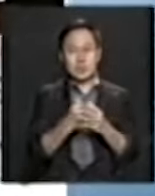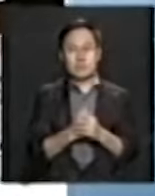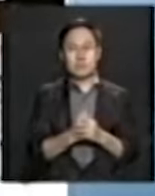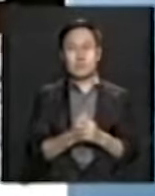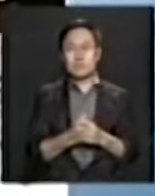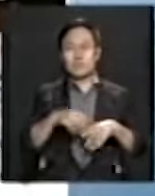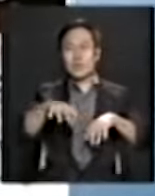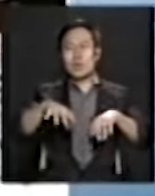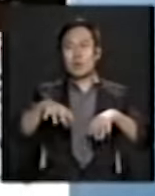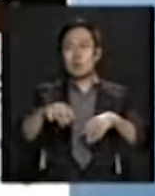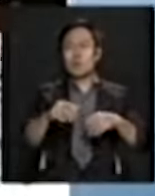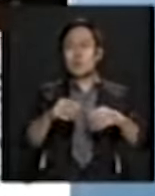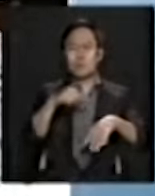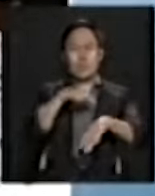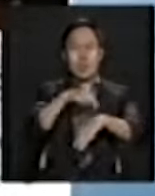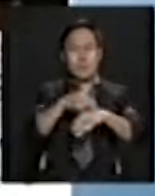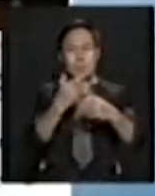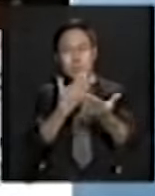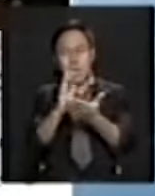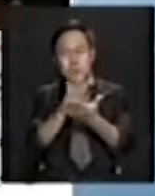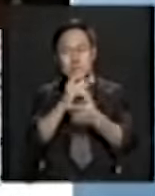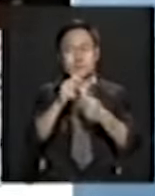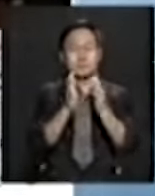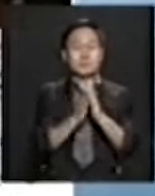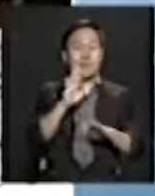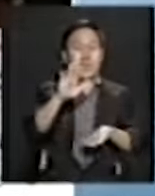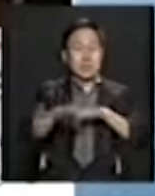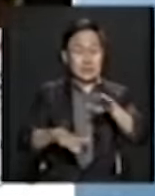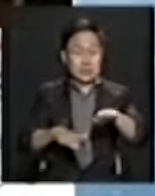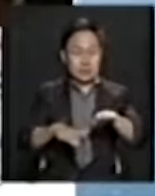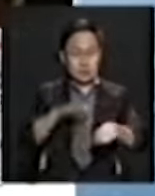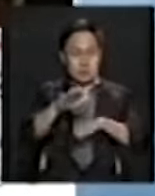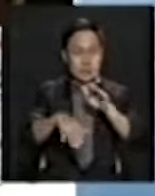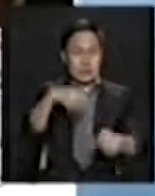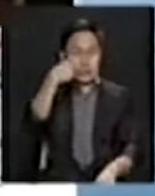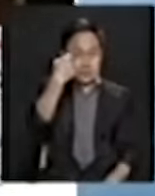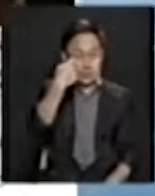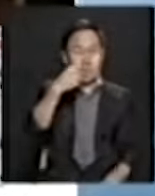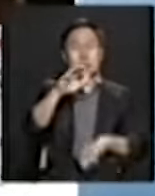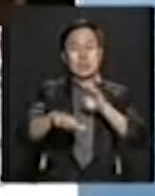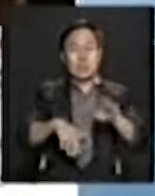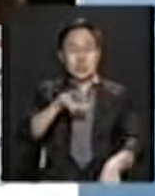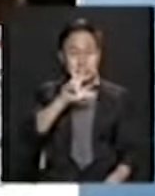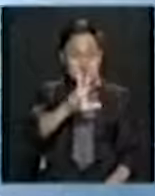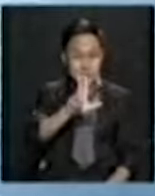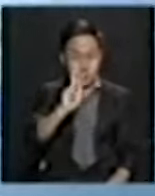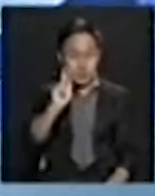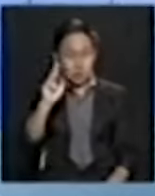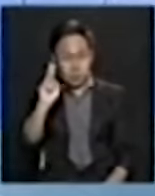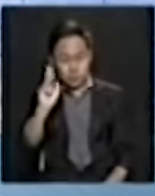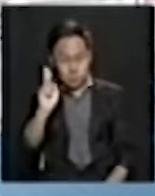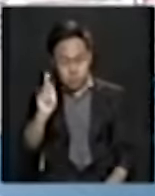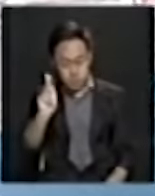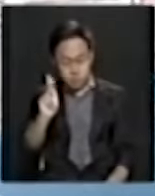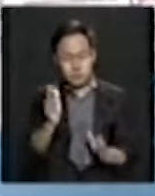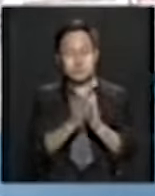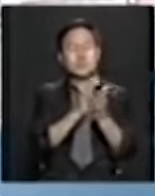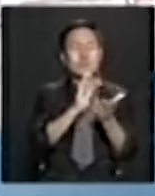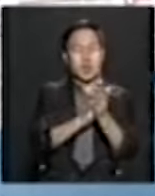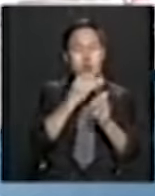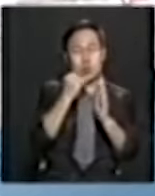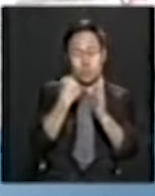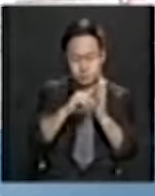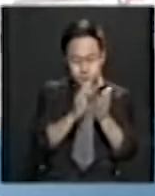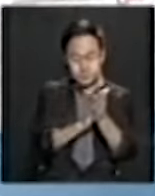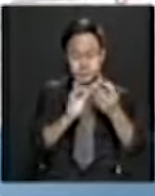วิ่งระยะ2ระยะนะครับ คือ เดิน3กิโลแล้วก็วิ่ง10กิโลนะครับระยะทางเนี่ยเราก็วิ่งอยู่บนข้างบนหมดเลย